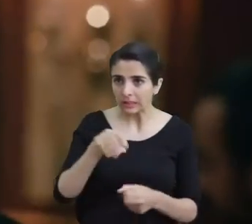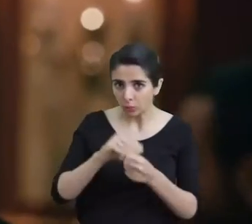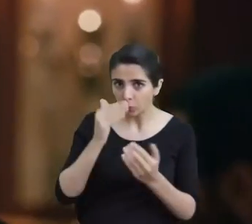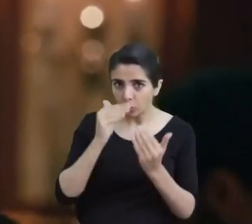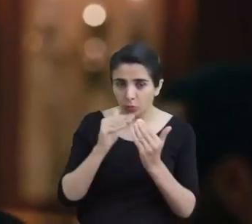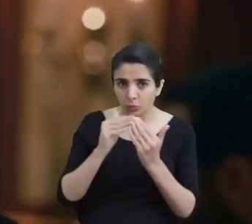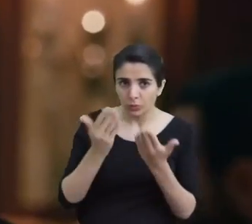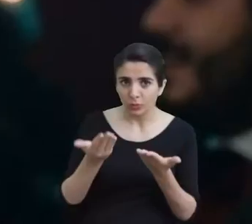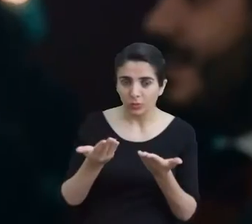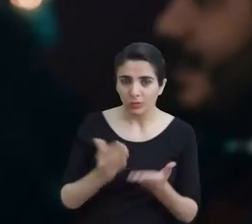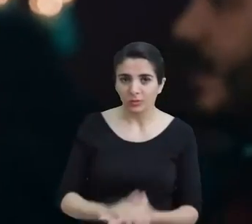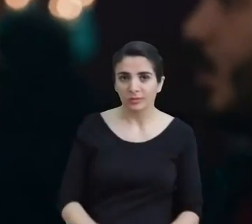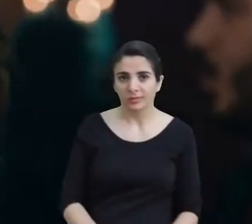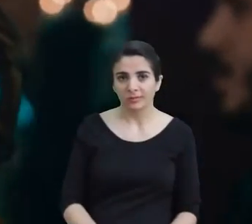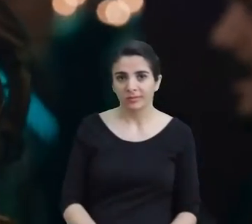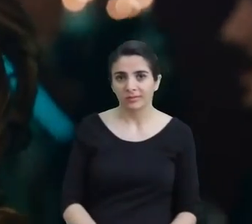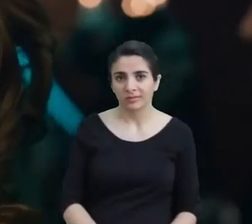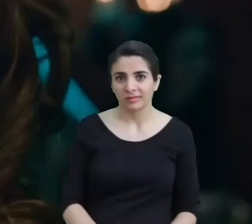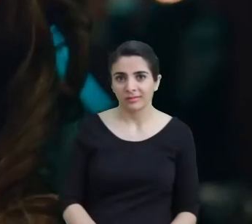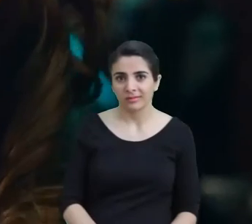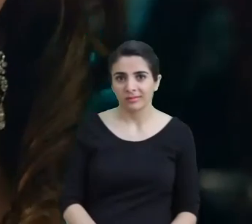Senin için de uygunsa tabii.